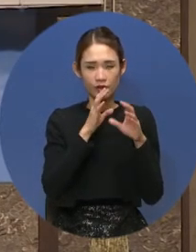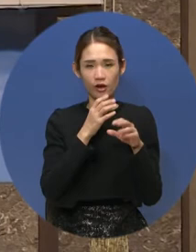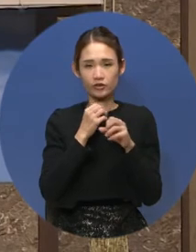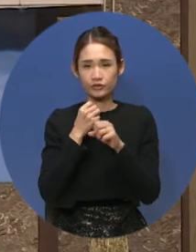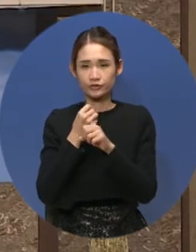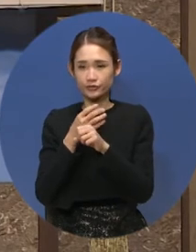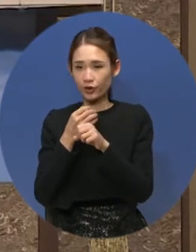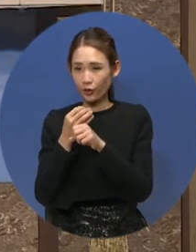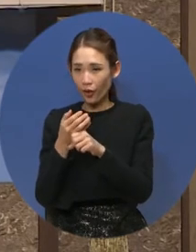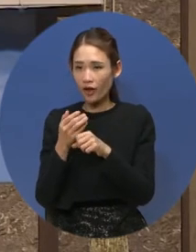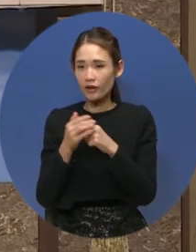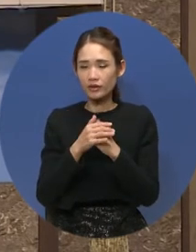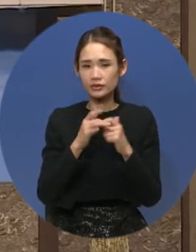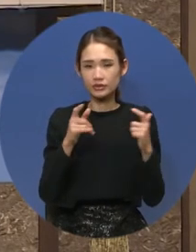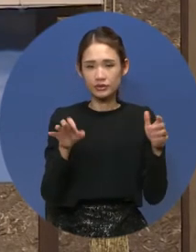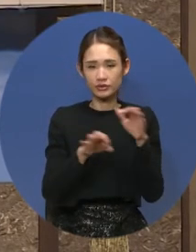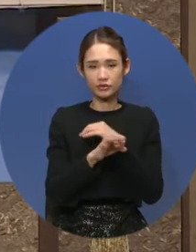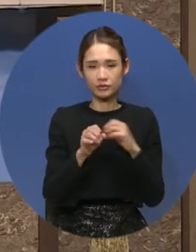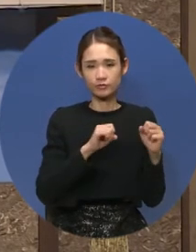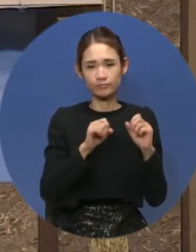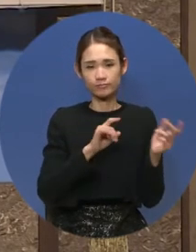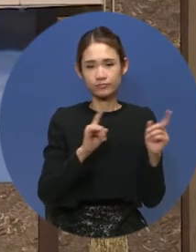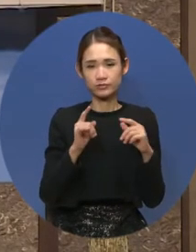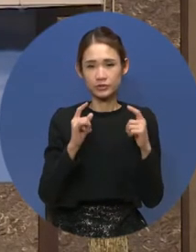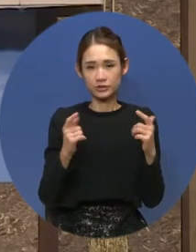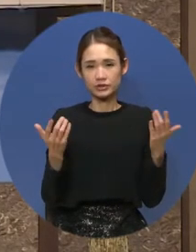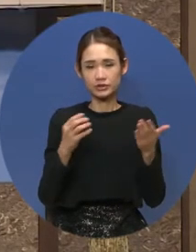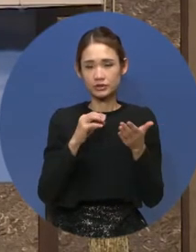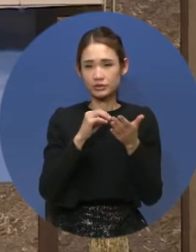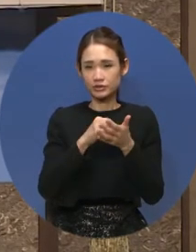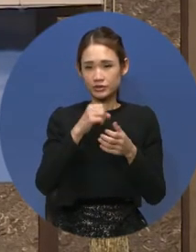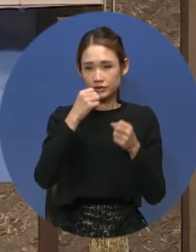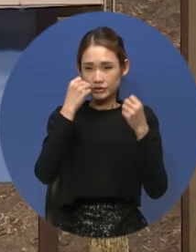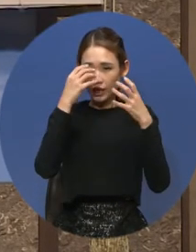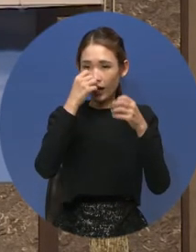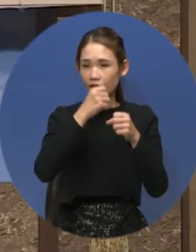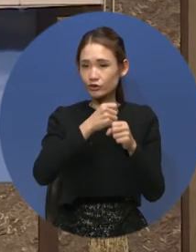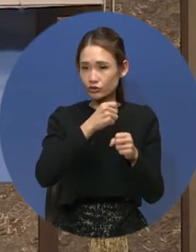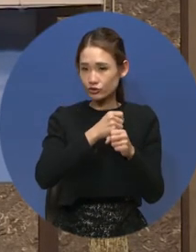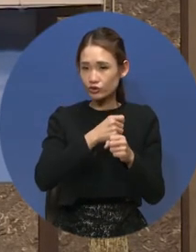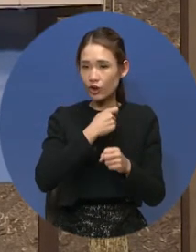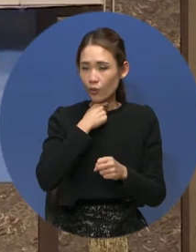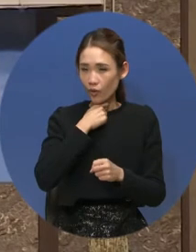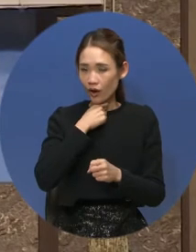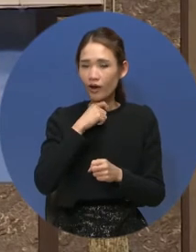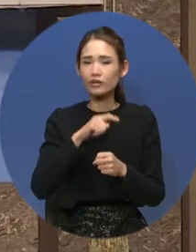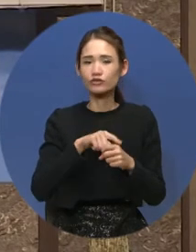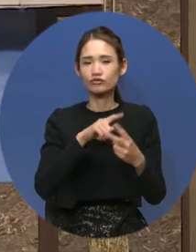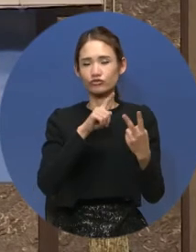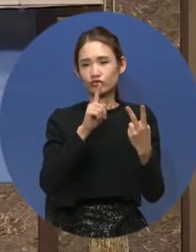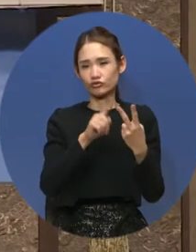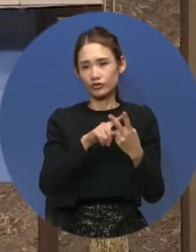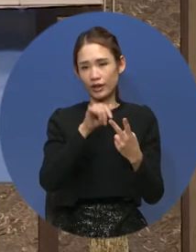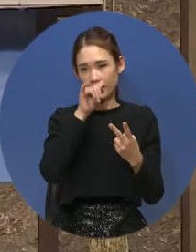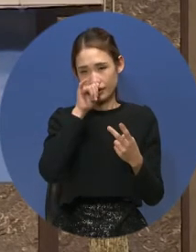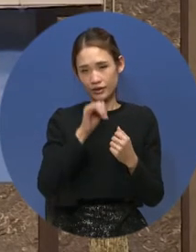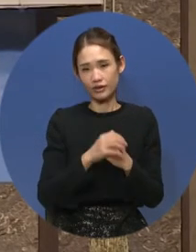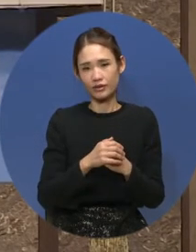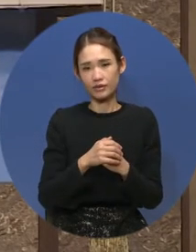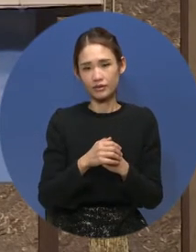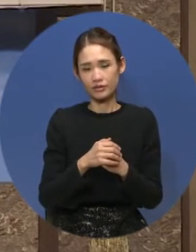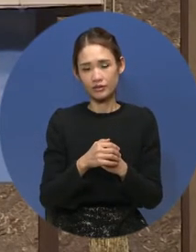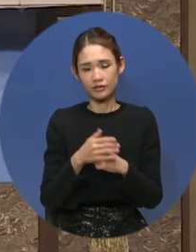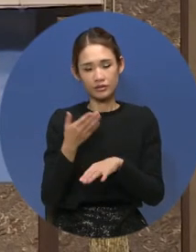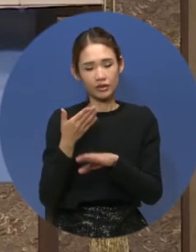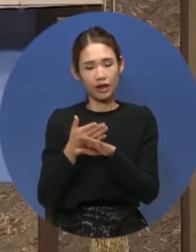전달해서 지역 경제를 활성화하고 네. 또 지역의 일자리 창출을 하자는 두 가지를 한 차원인데 그런 면에서